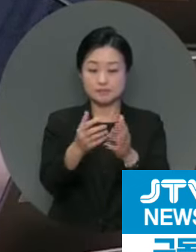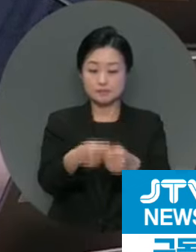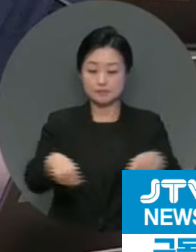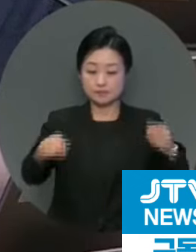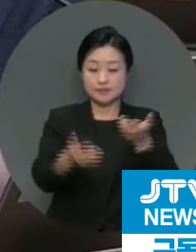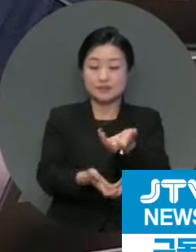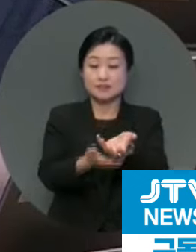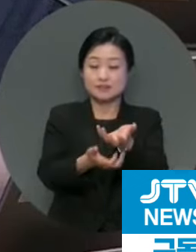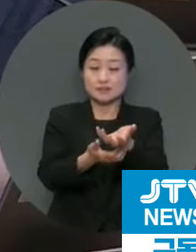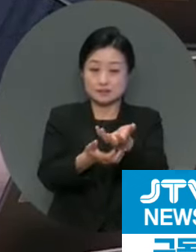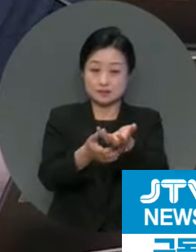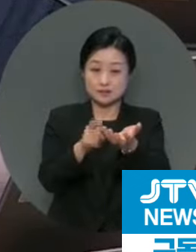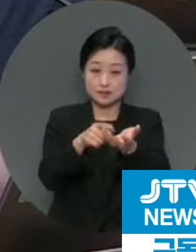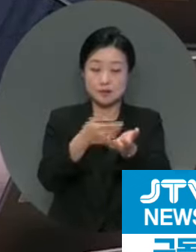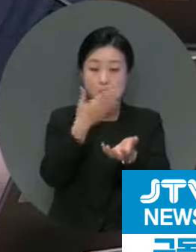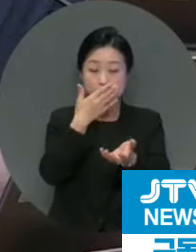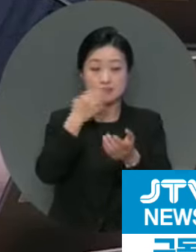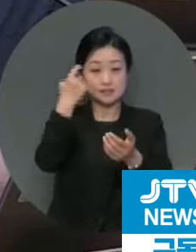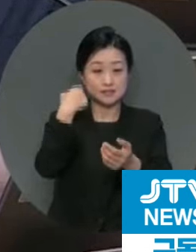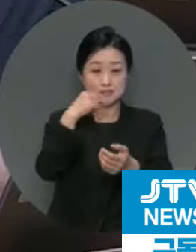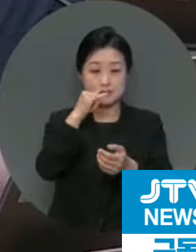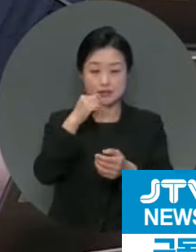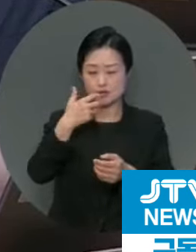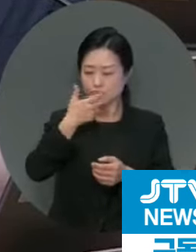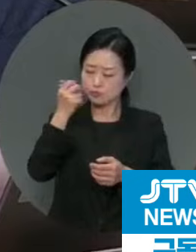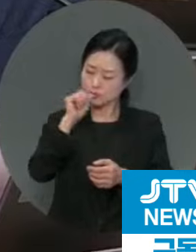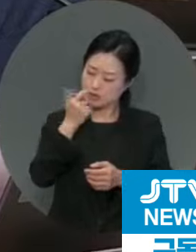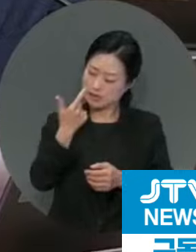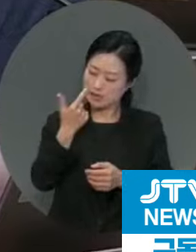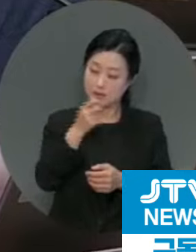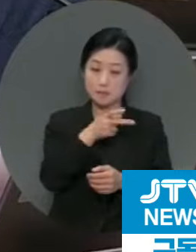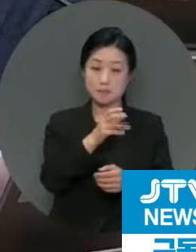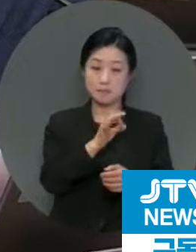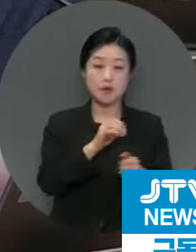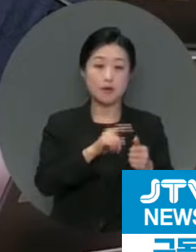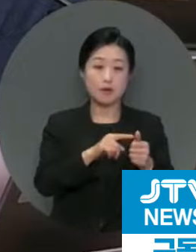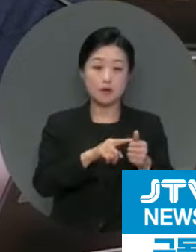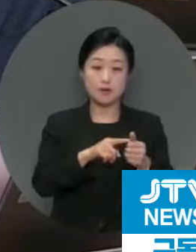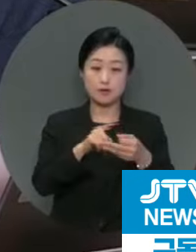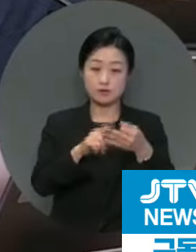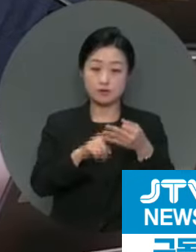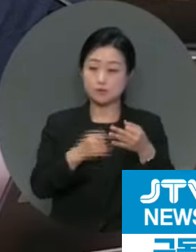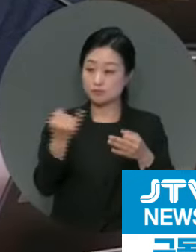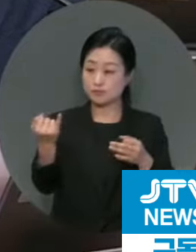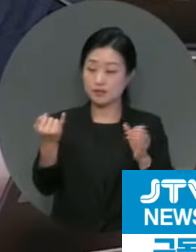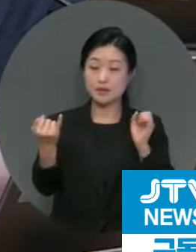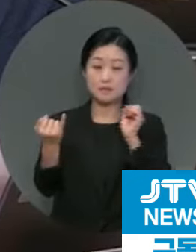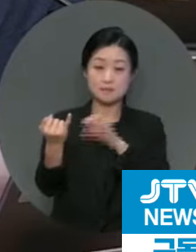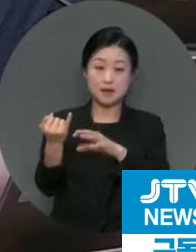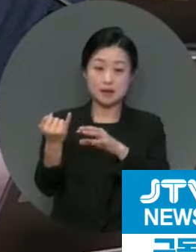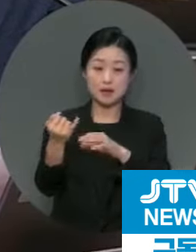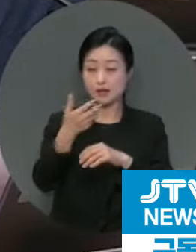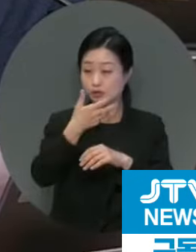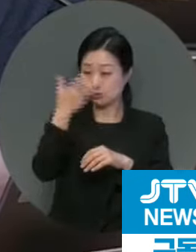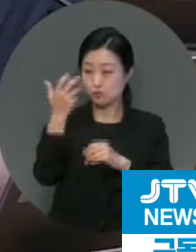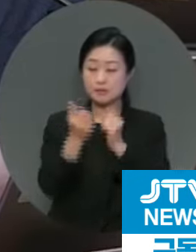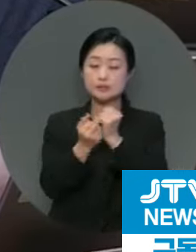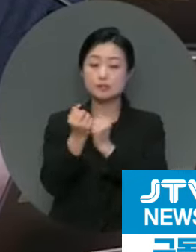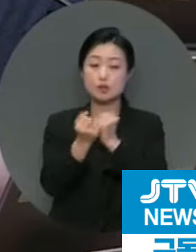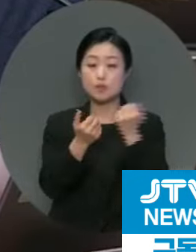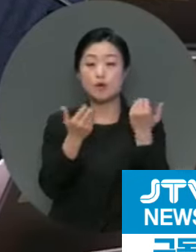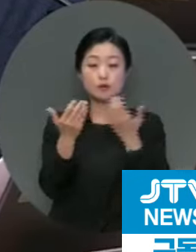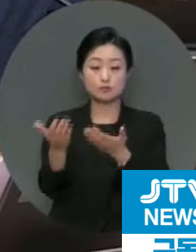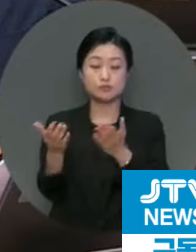김건희 여사가 꿈이 좀안 좋다라고 얘기를 했더니 명태균 대표가 김건희 여사한테 그 꿈을 약간